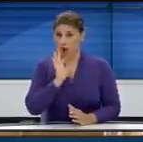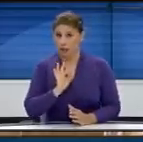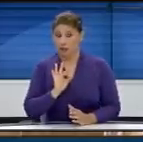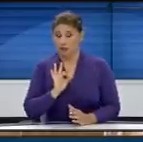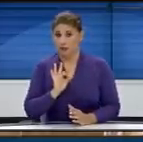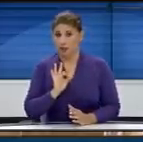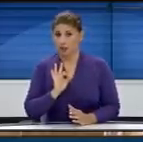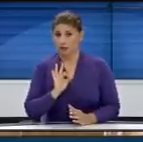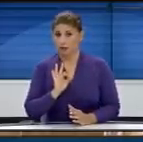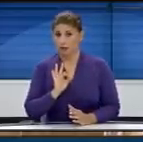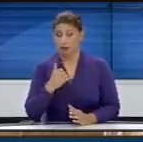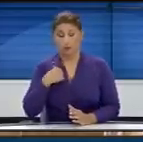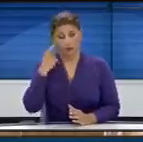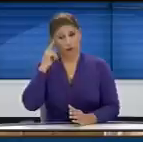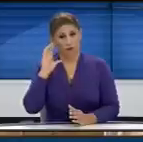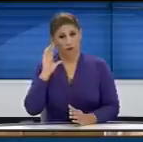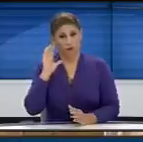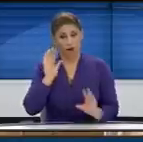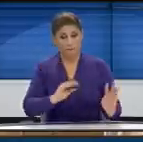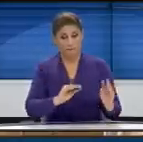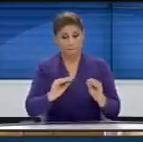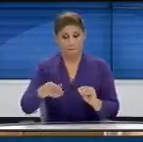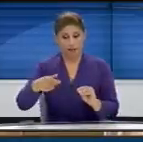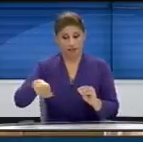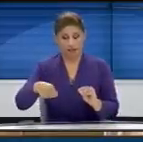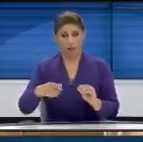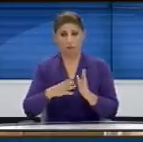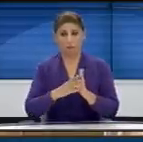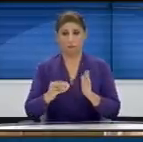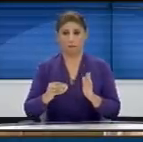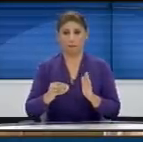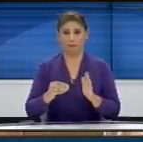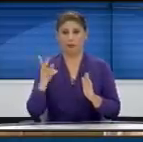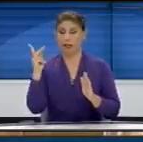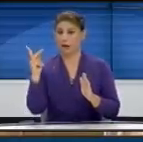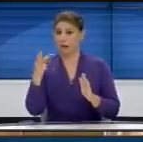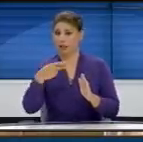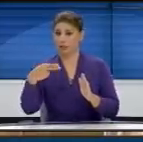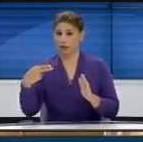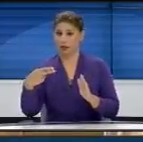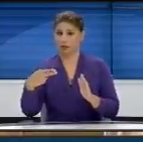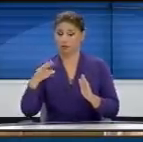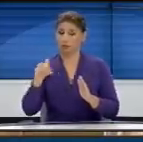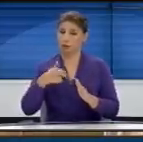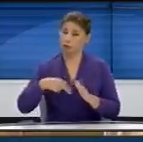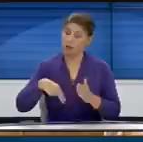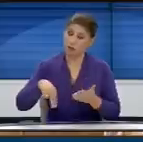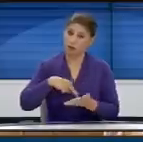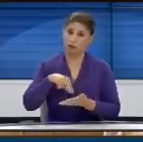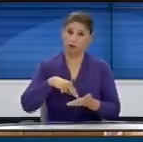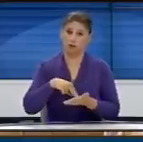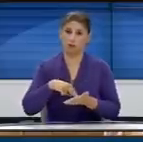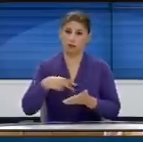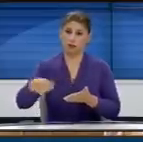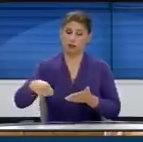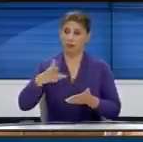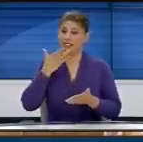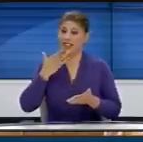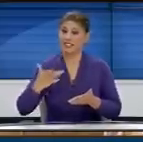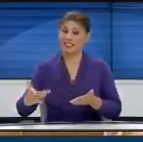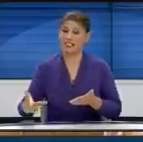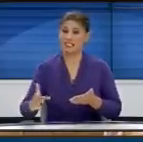ξέρω. Μας μεταφέρουν δικηγόροι, για παράδειγμα ο Αθανάσης Καμπαγιάννης, πρωταγωνιστής στη δίωξη και στη δίκη της Χρυσής